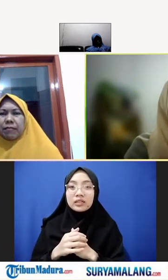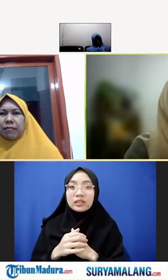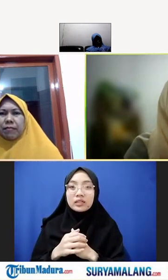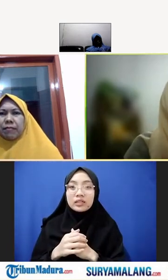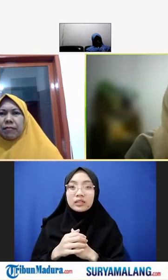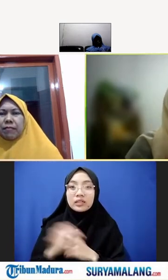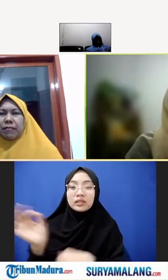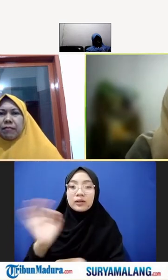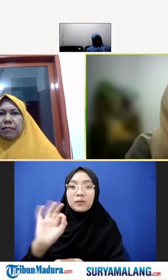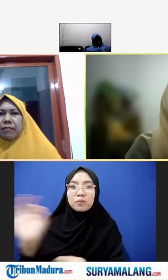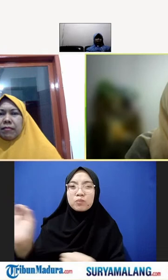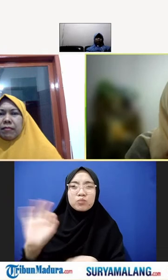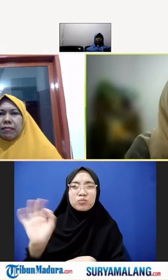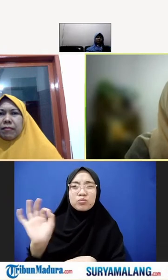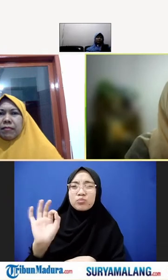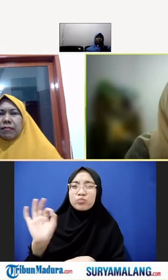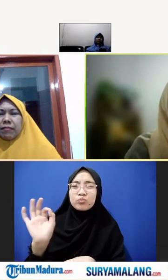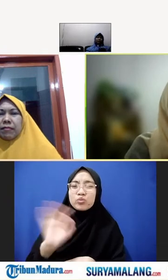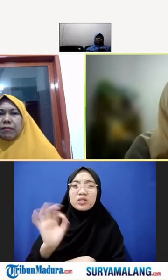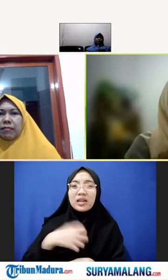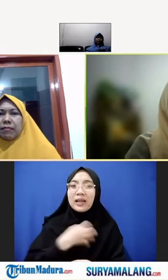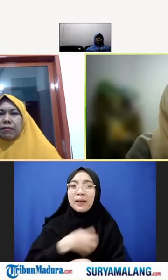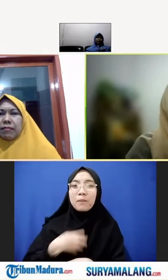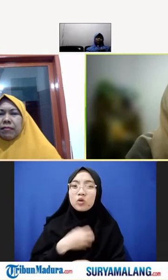Bukan emosi itu,